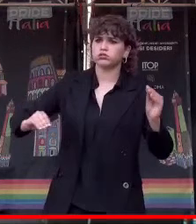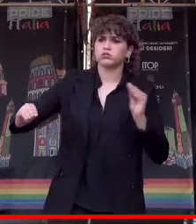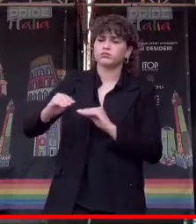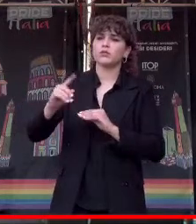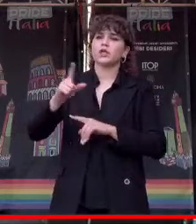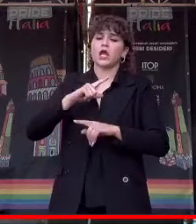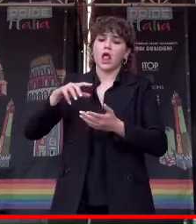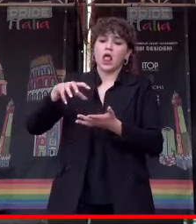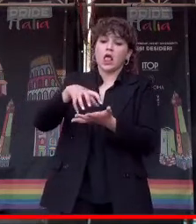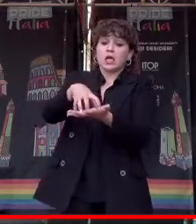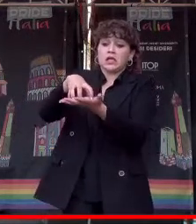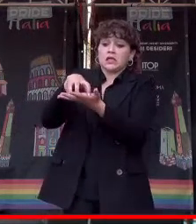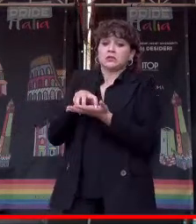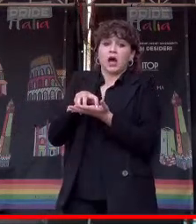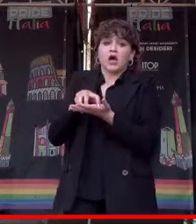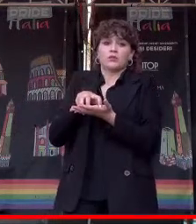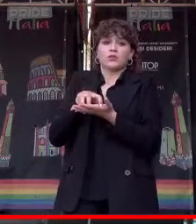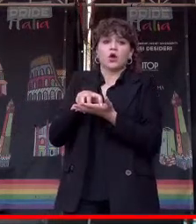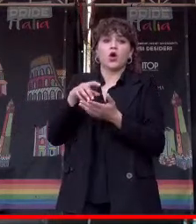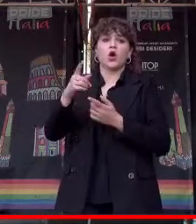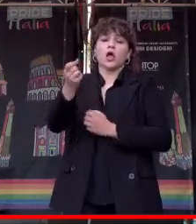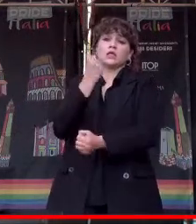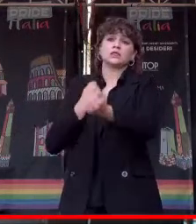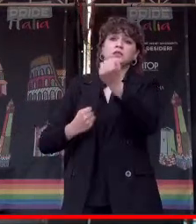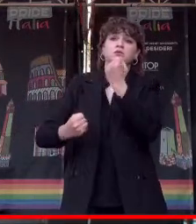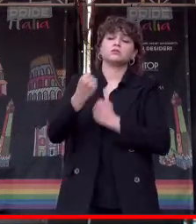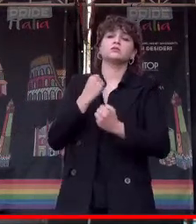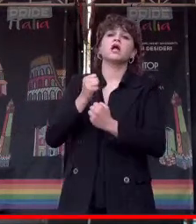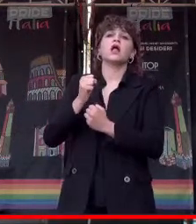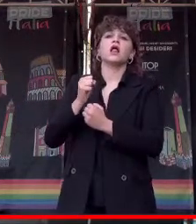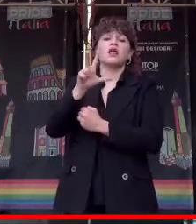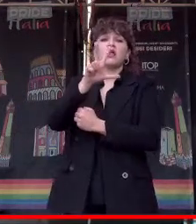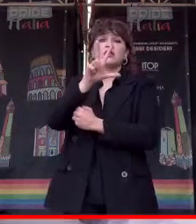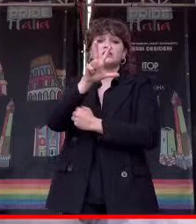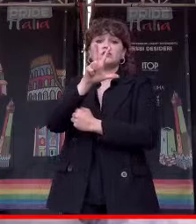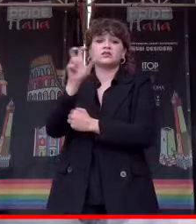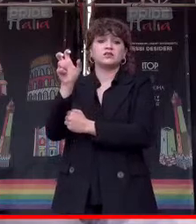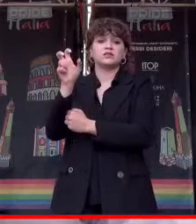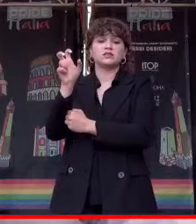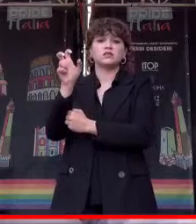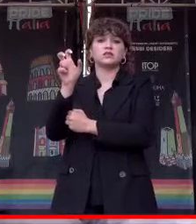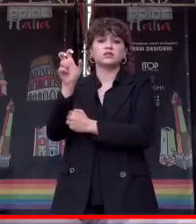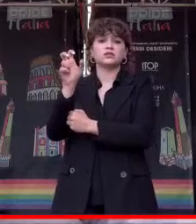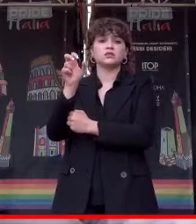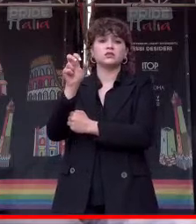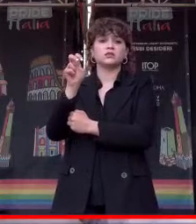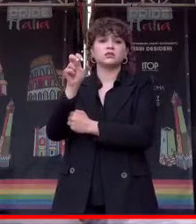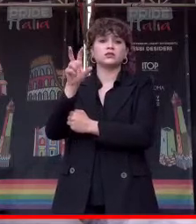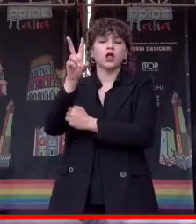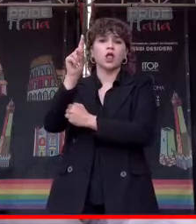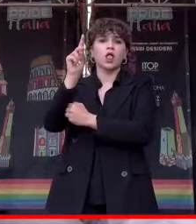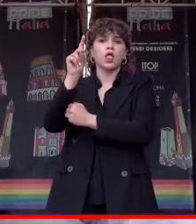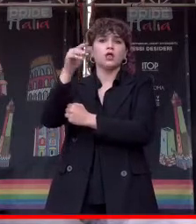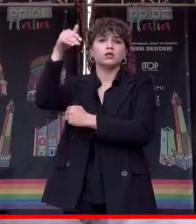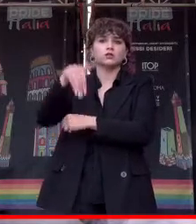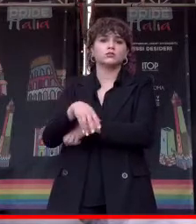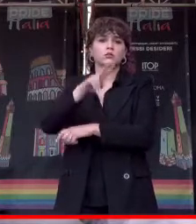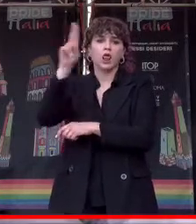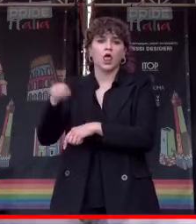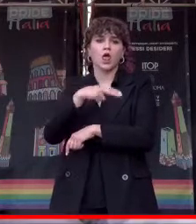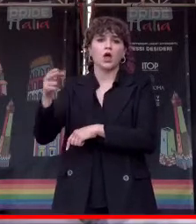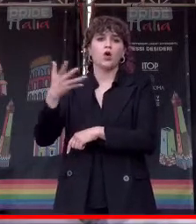euro all'anno che potremo reinvestire per abbattere, per fare un marciapiede. Ci sta, deve essere una programmazione e